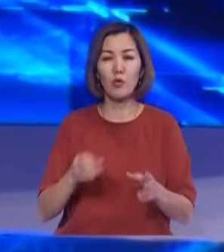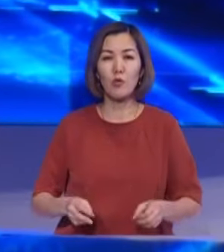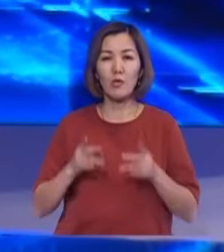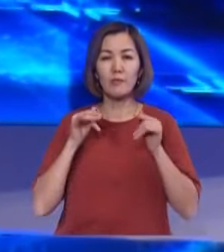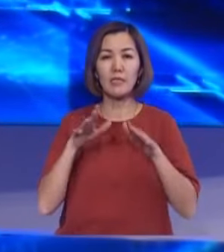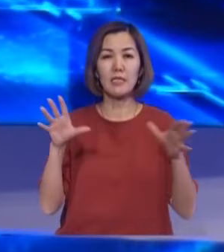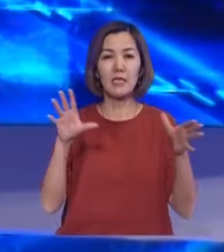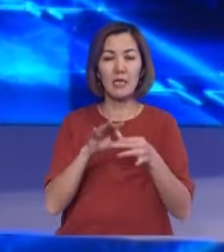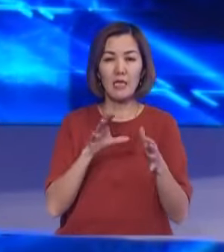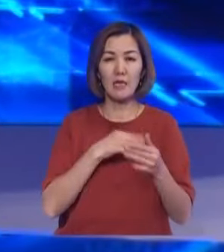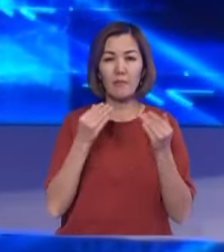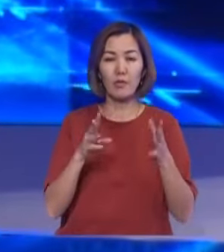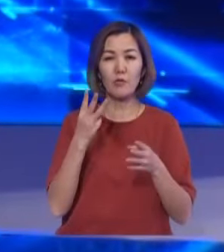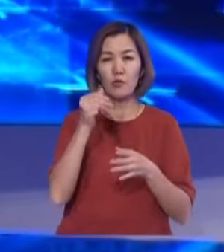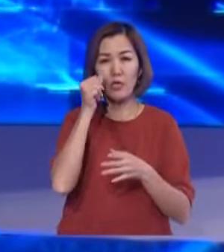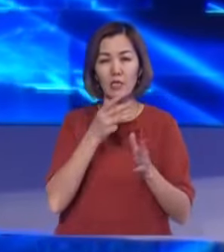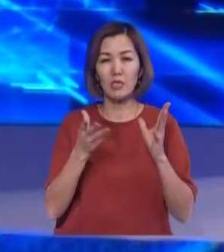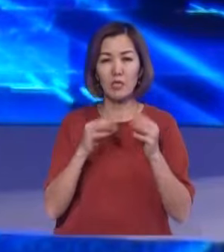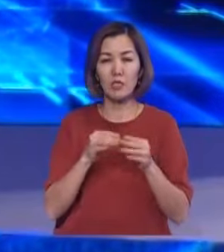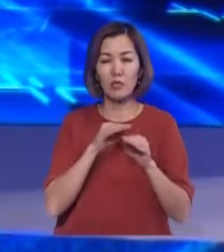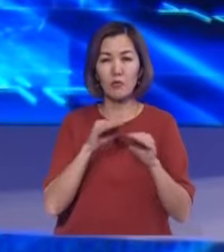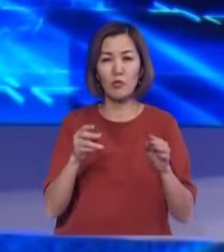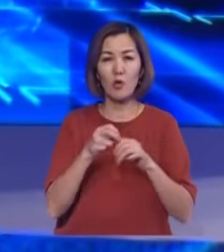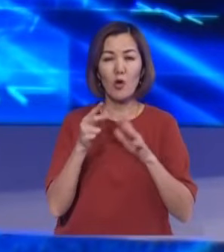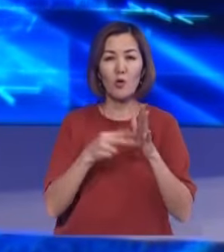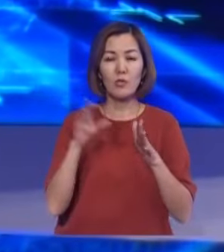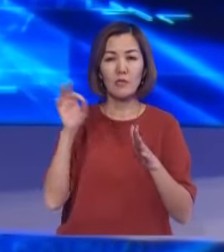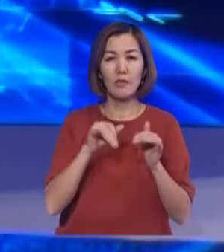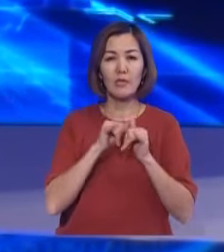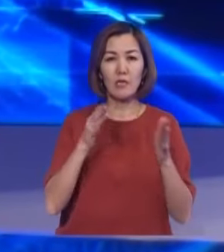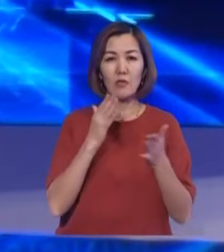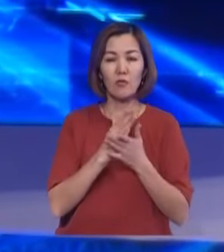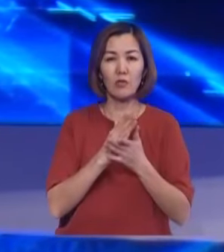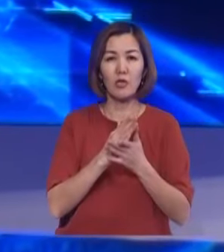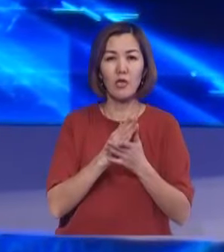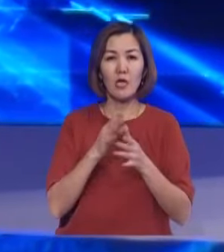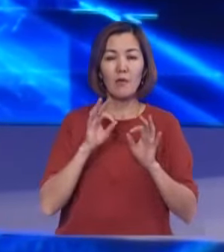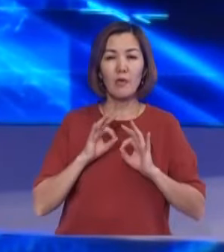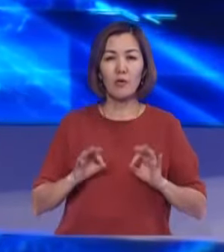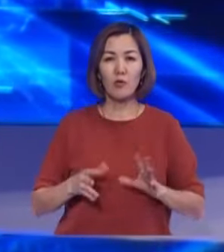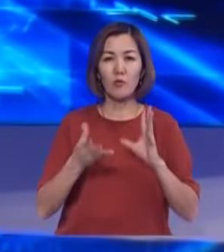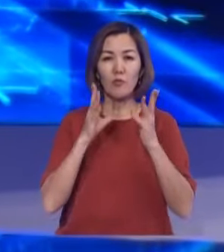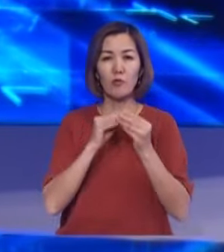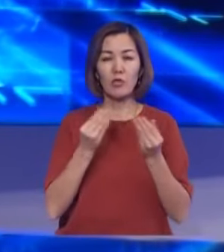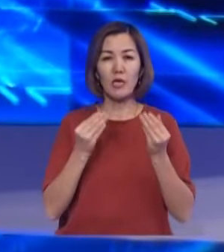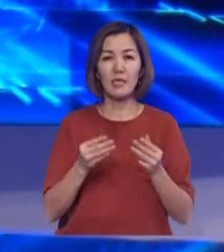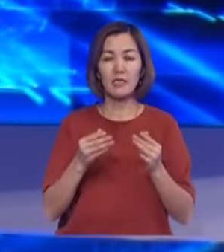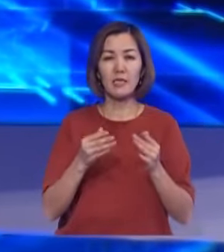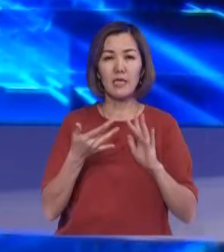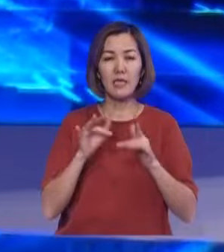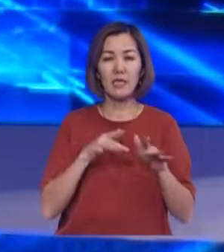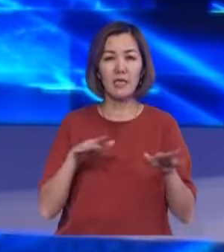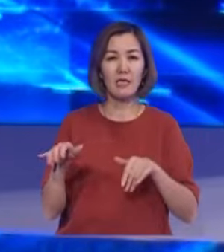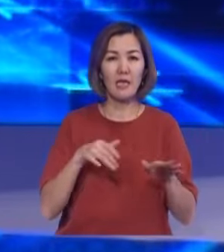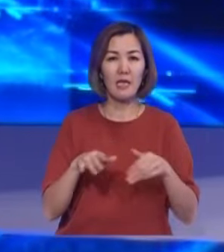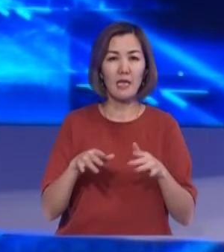іс тіркелген болатын. Биыл 3 айдың ішінде бұл көрсеткіш 18%-ға артып отыр. Аудандық прокуратураның мәліметінше қазір интернет